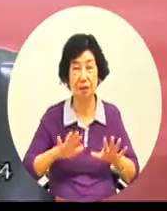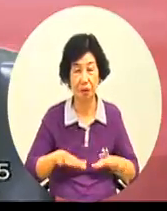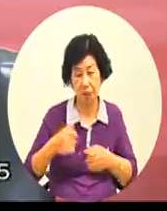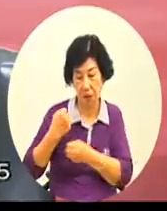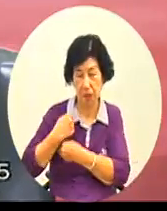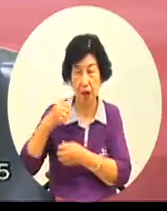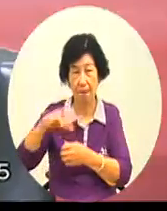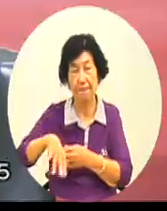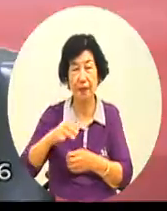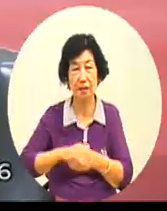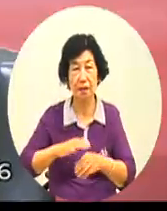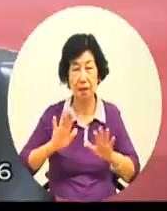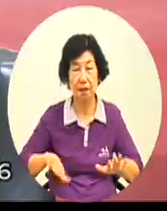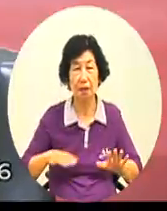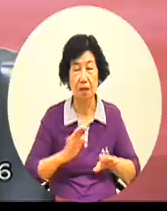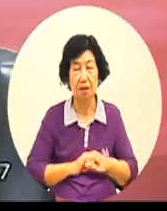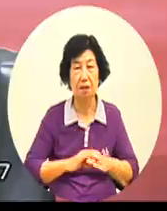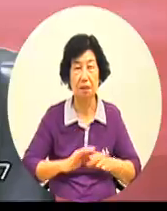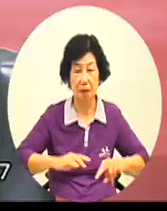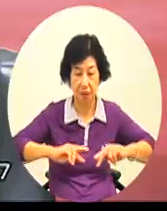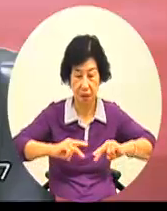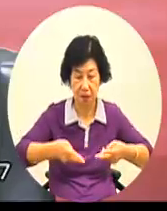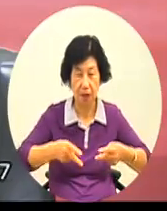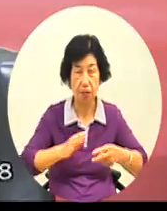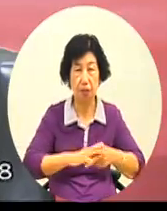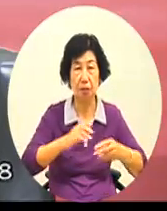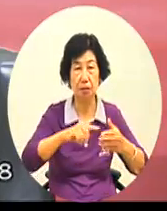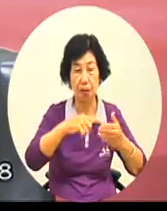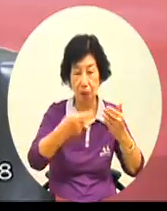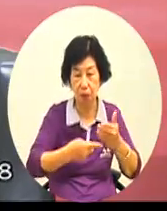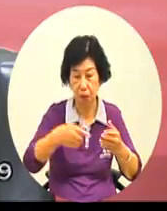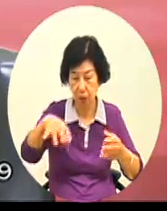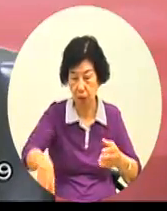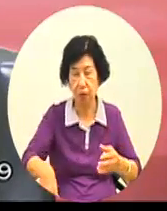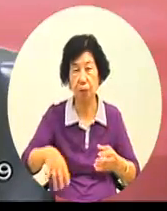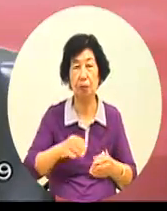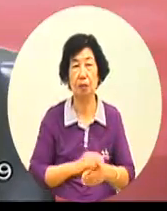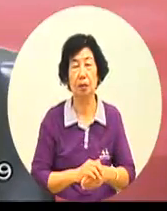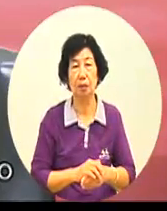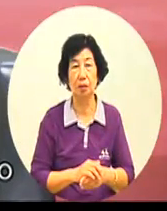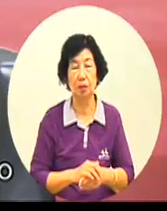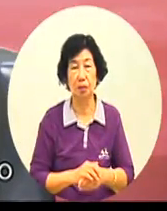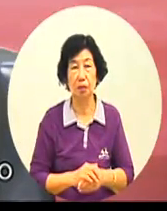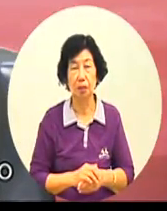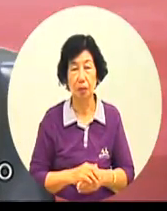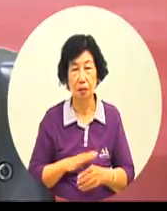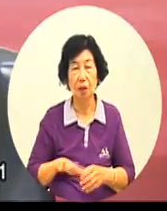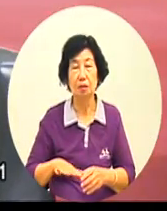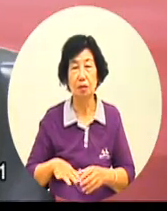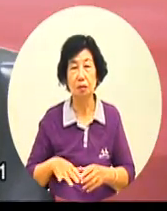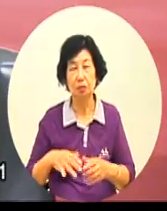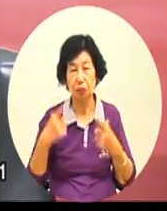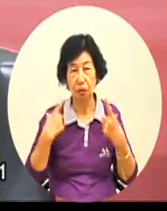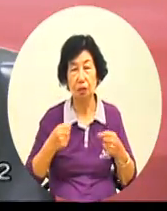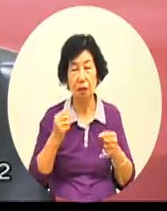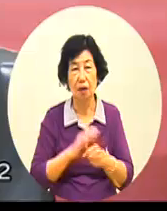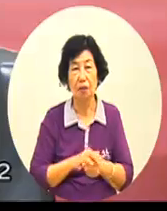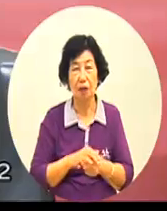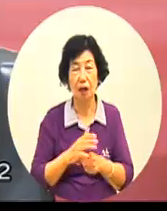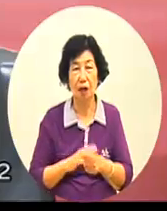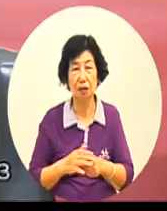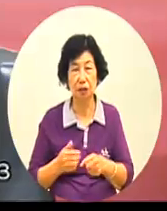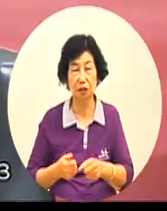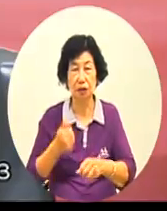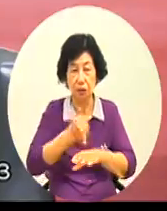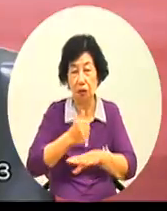被编制为处，但是我们永远在。军人这一块我们是不会缺席，我们还会跟